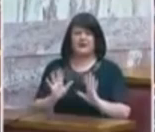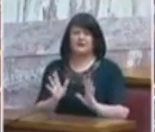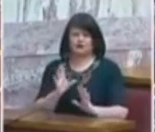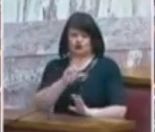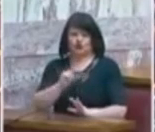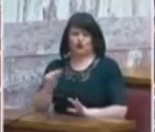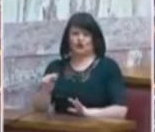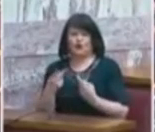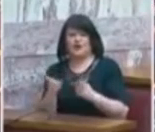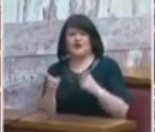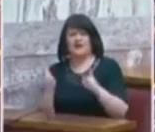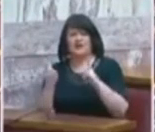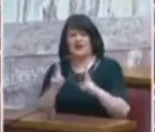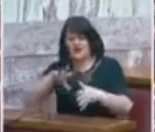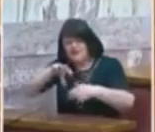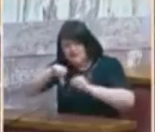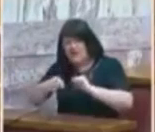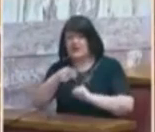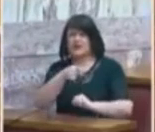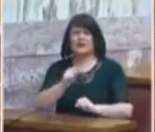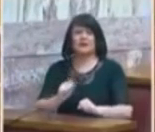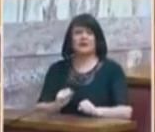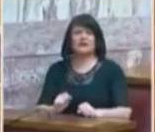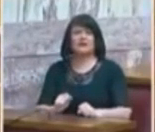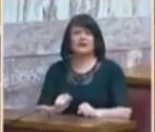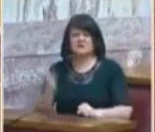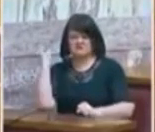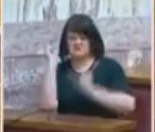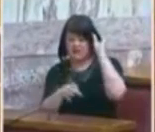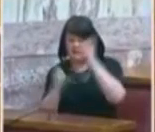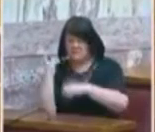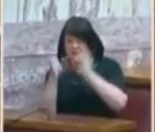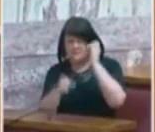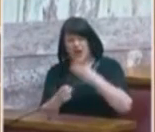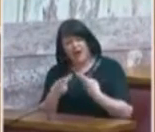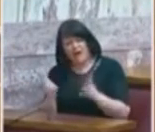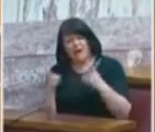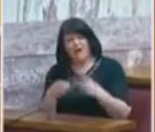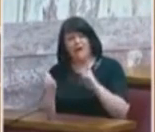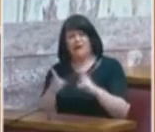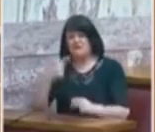με τη βία του σπασίματος και των προφυλακισμών.